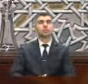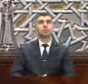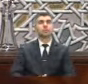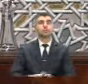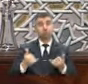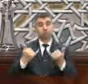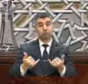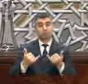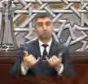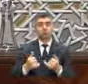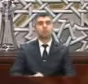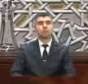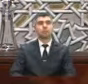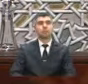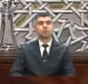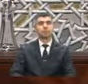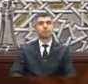والآن من فضلكم